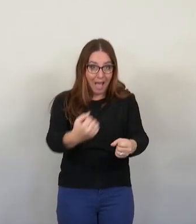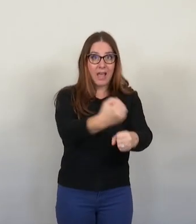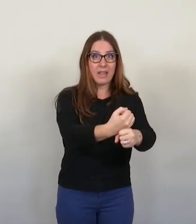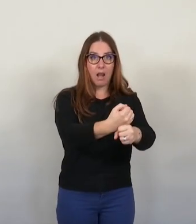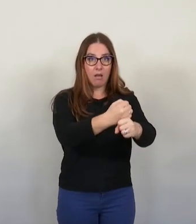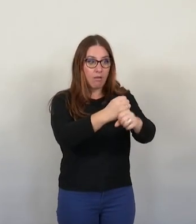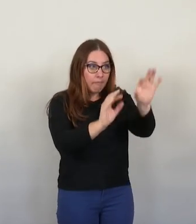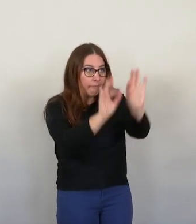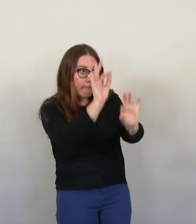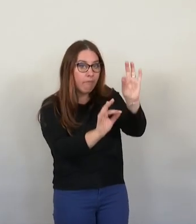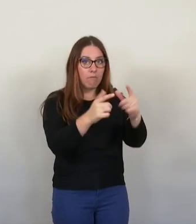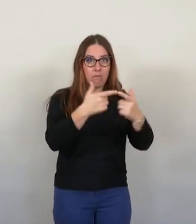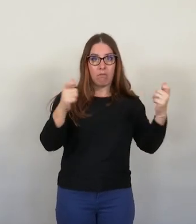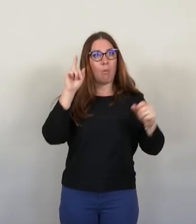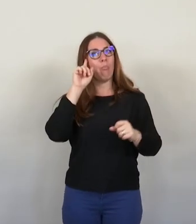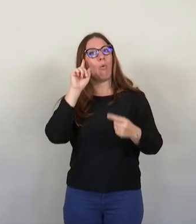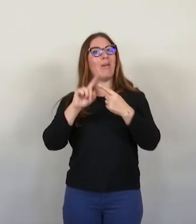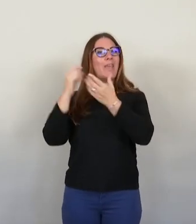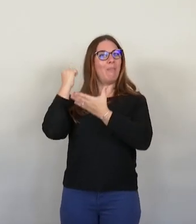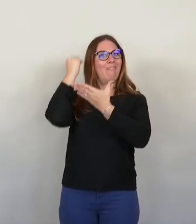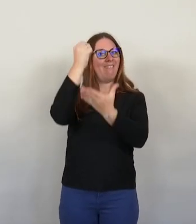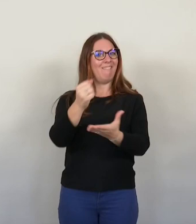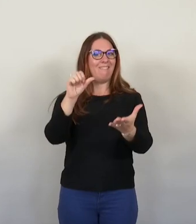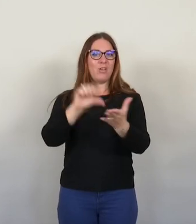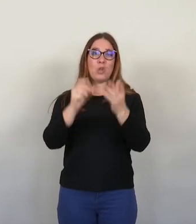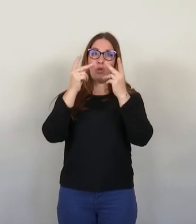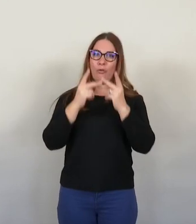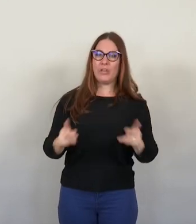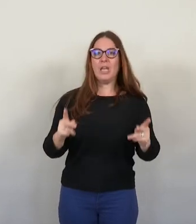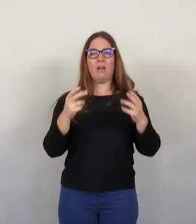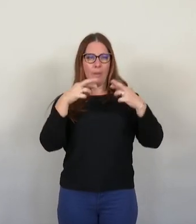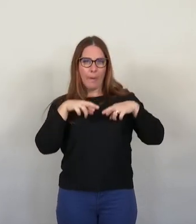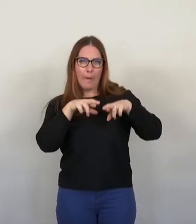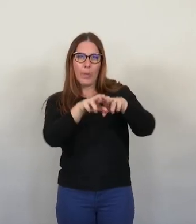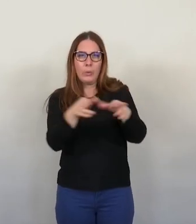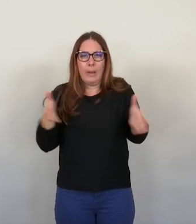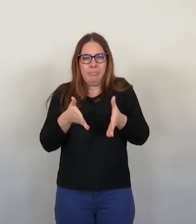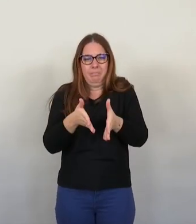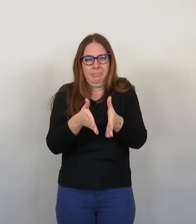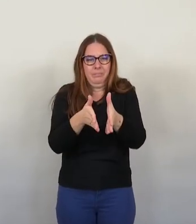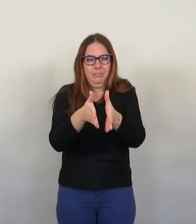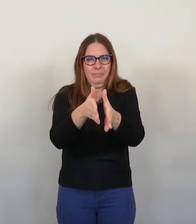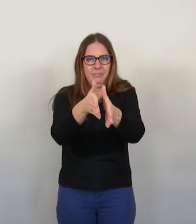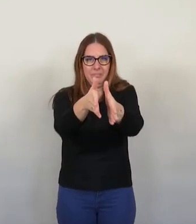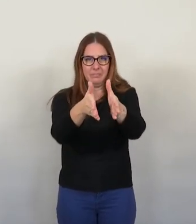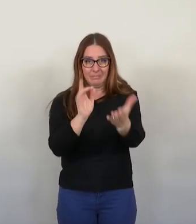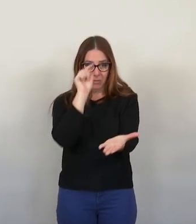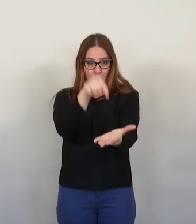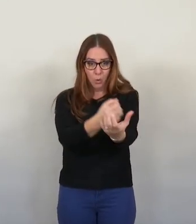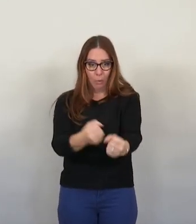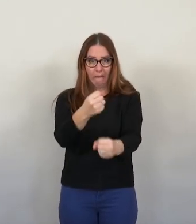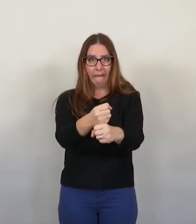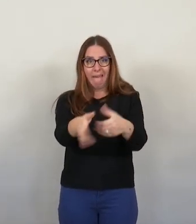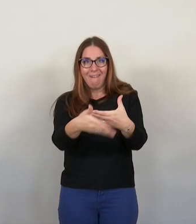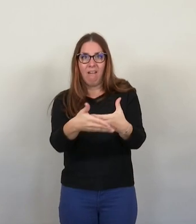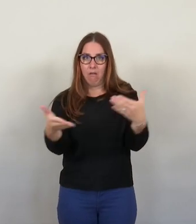que le le caractère patrimonial de notre centrre-ville les rues exigu fait que même en terme d'implantation c'est